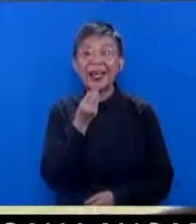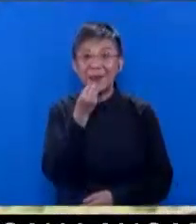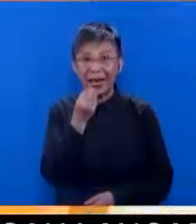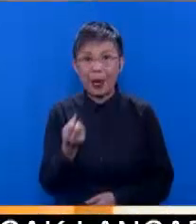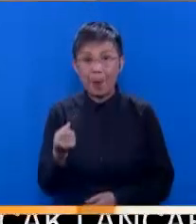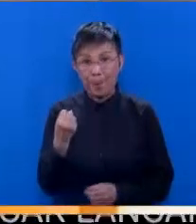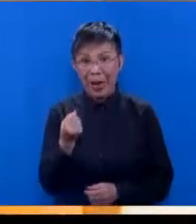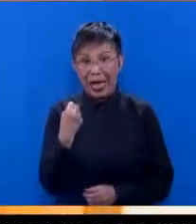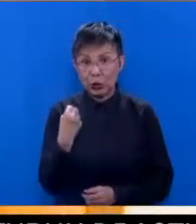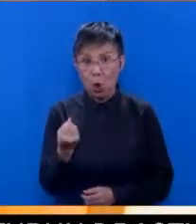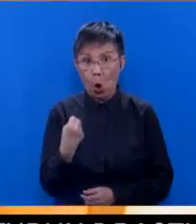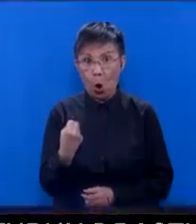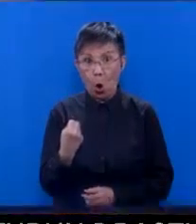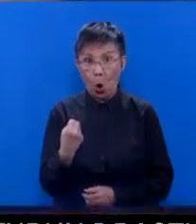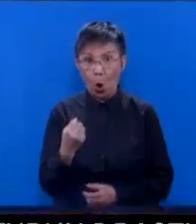bakso.